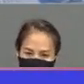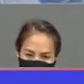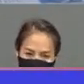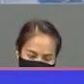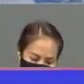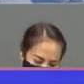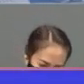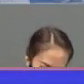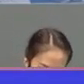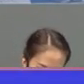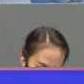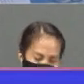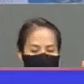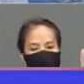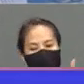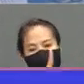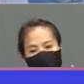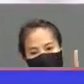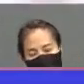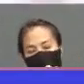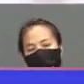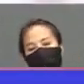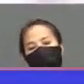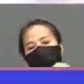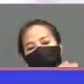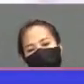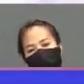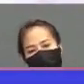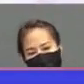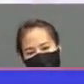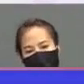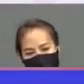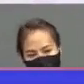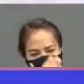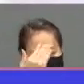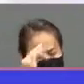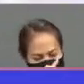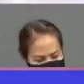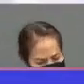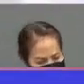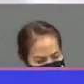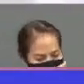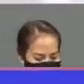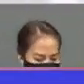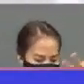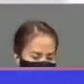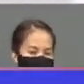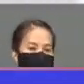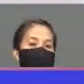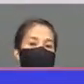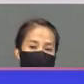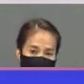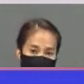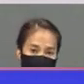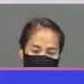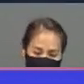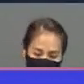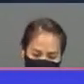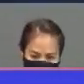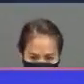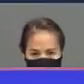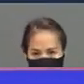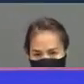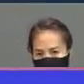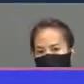ถึงต้นปีหน้าก็คือมกราคมปีหน้าส่วนการพัฒนาวัคซีนคอข้อ 9ชนิด mrnaจะดำเนินการ